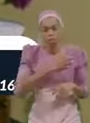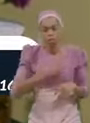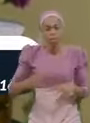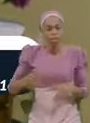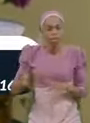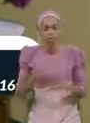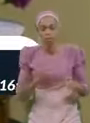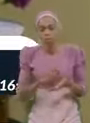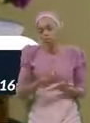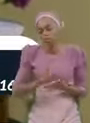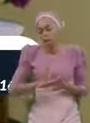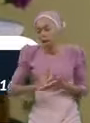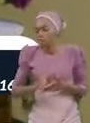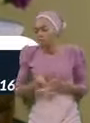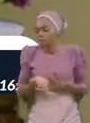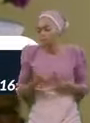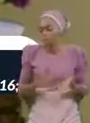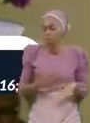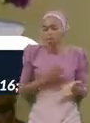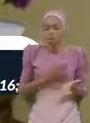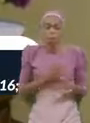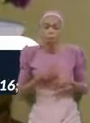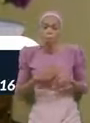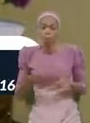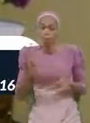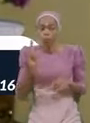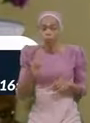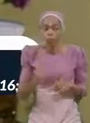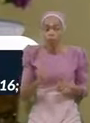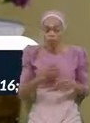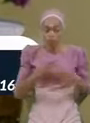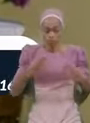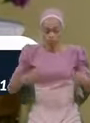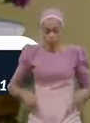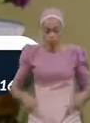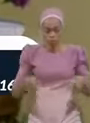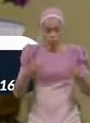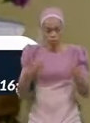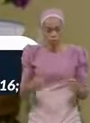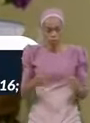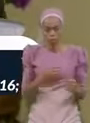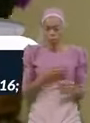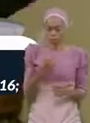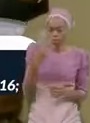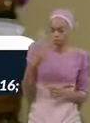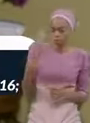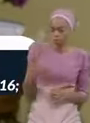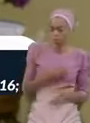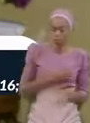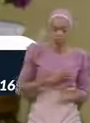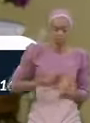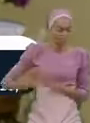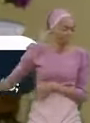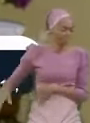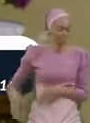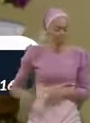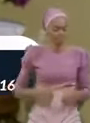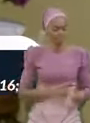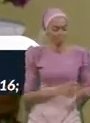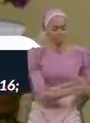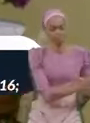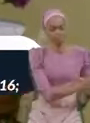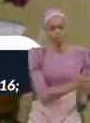demimort un sacrificateur qui par hasard descendait pas le même chemin ayant vu cet homme passa outre un